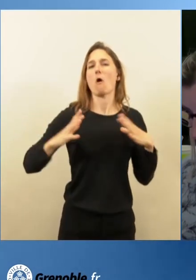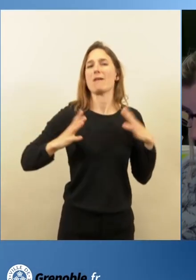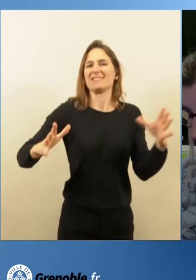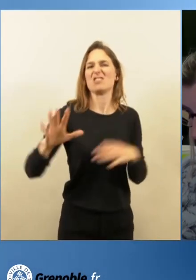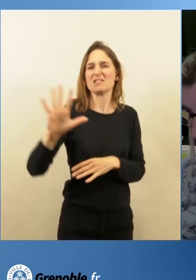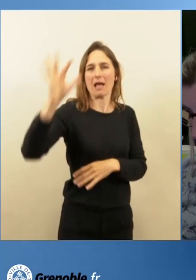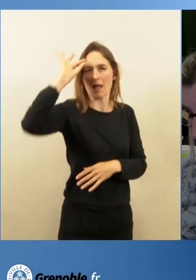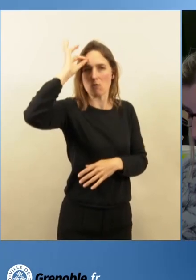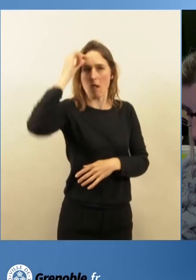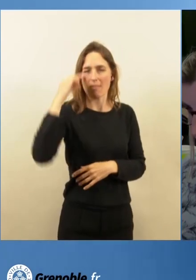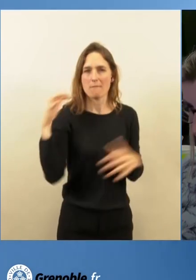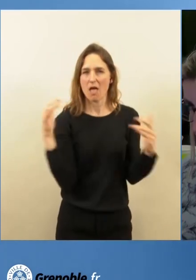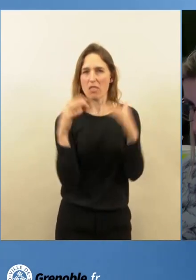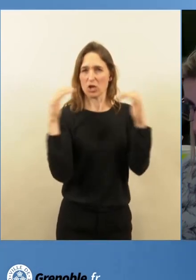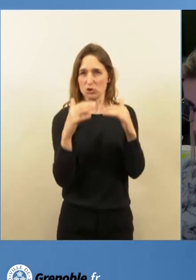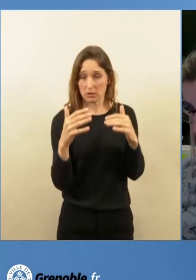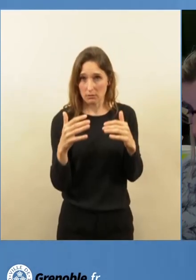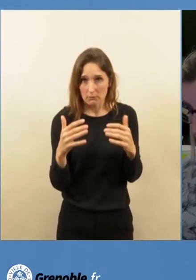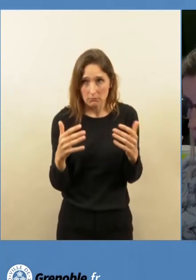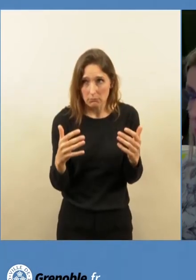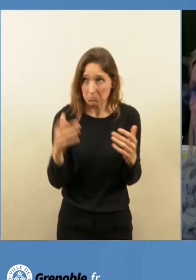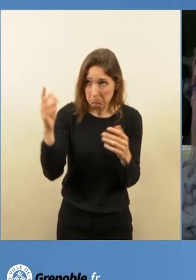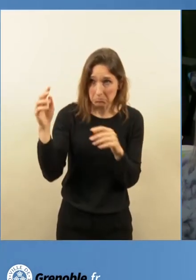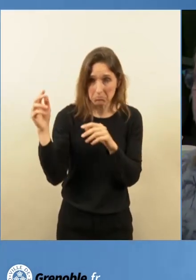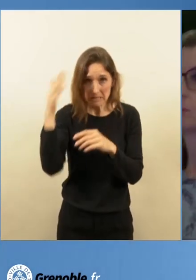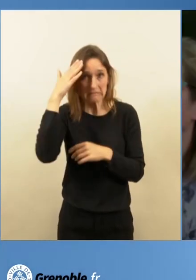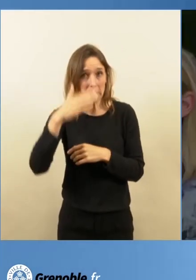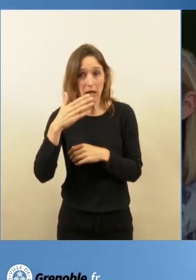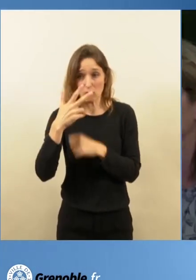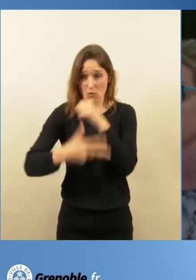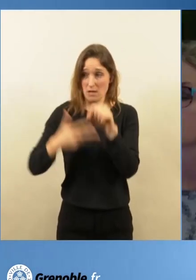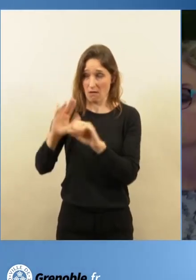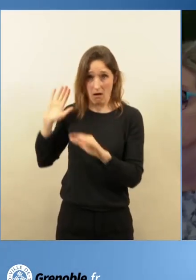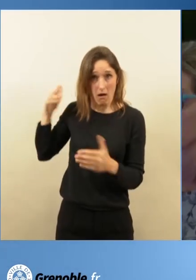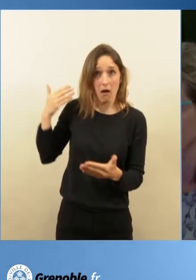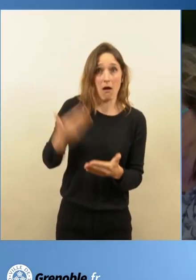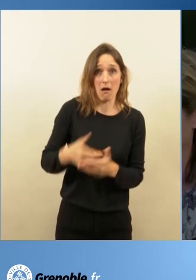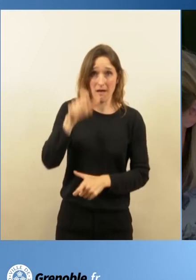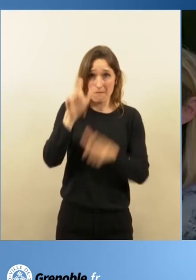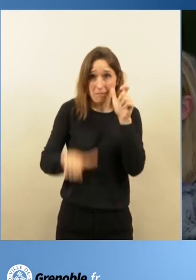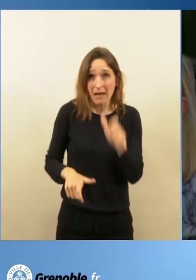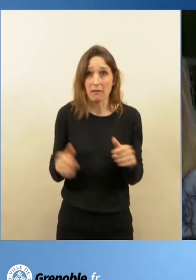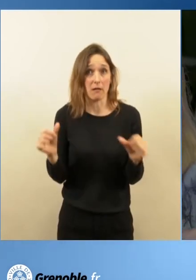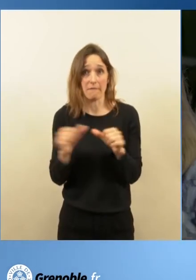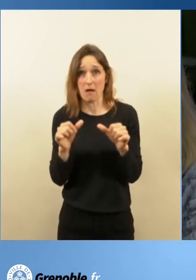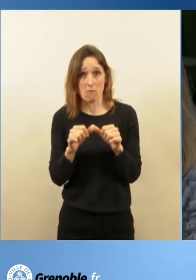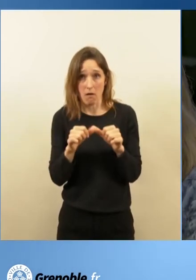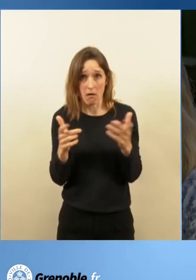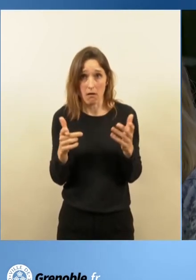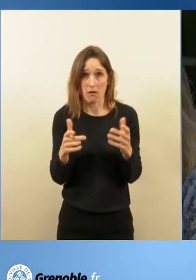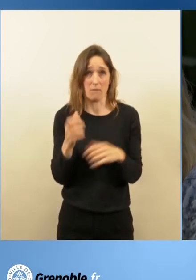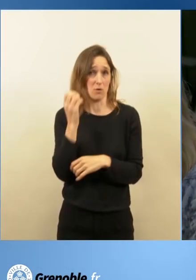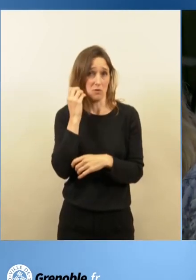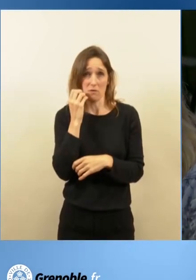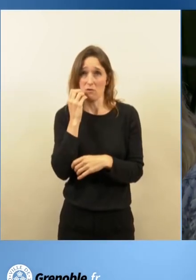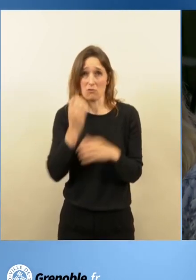sur l'énergie Sora que depuis trois ans des habitants doivent mettre l'électricité presque toute